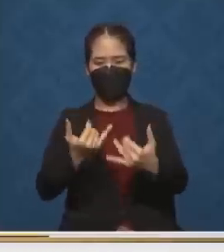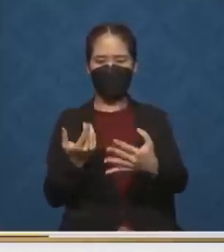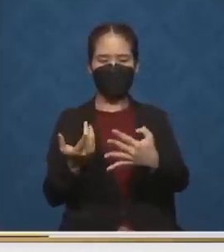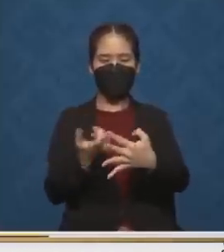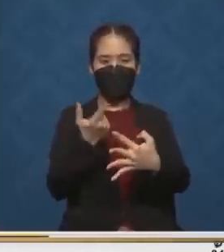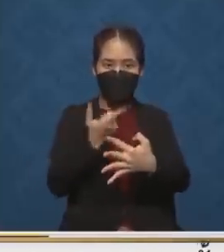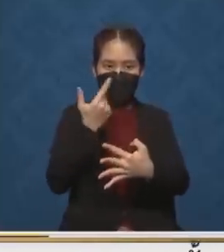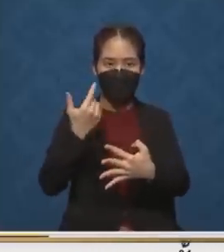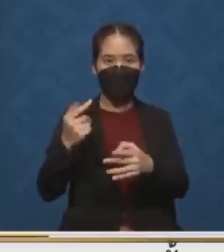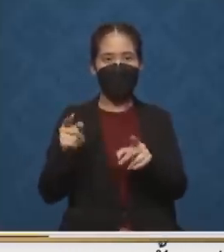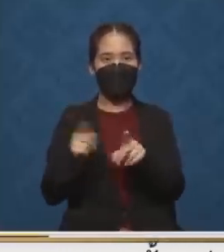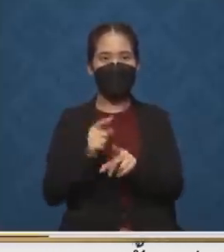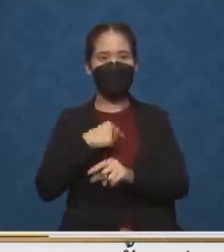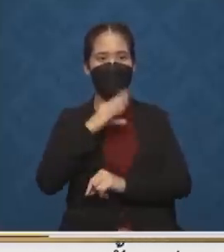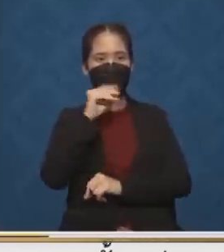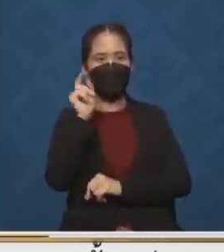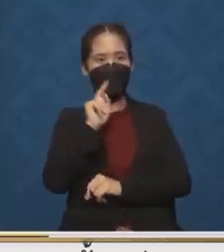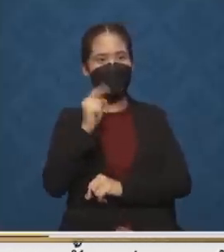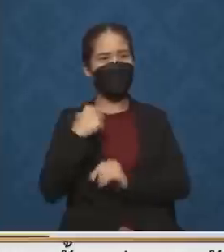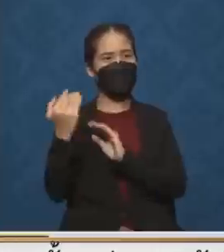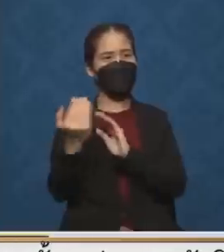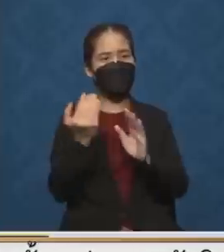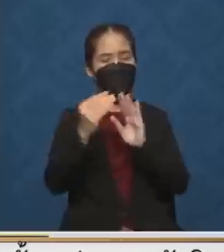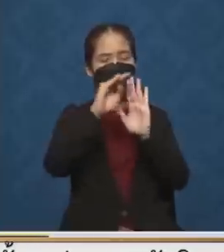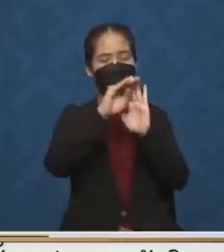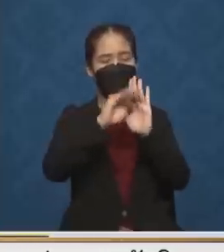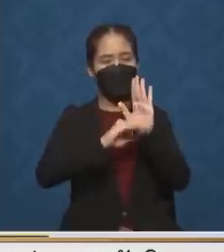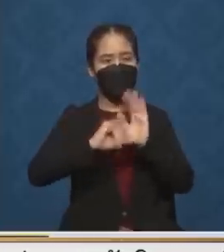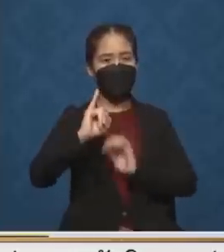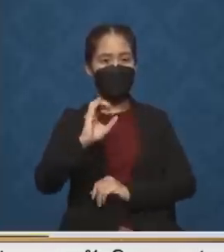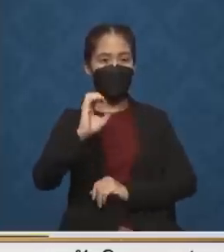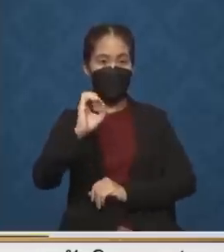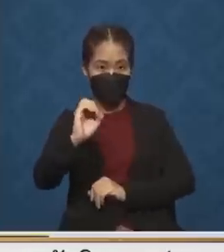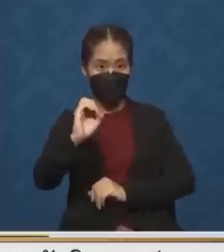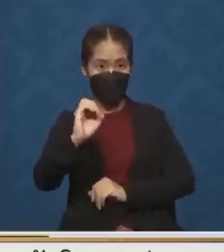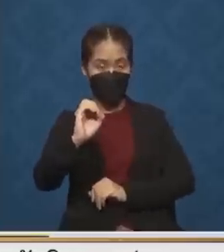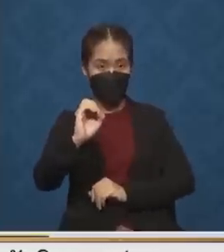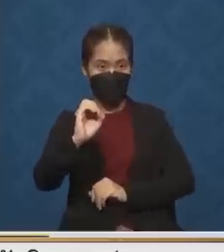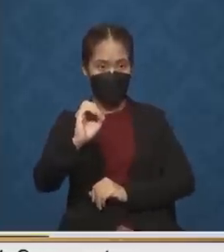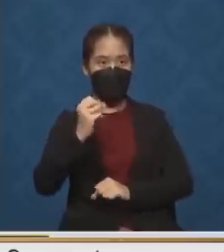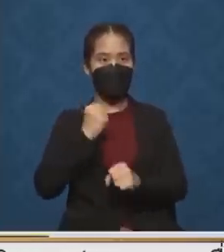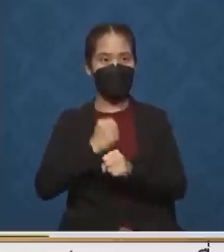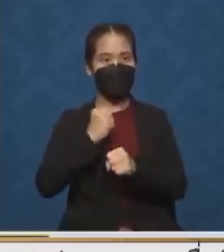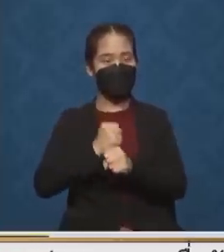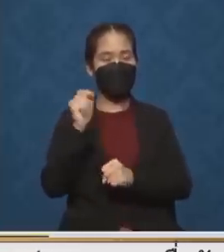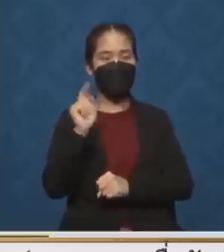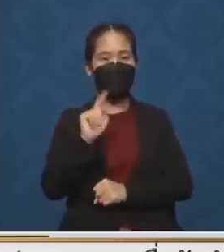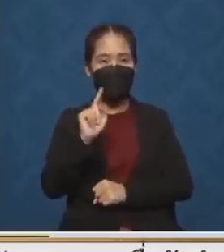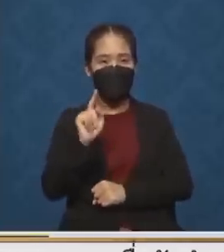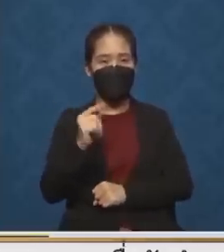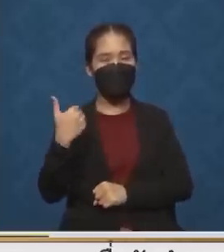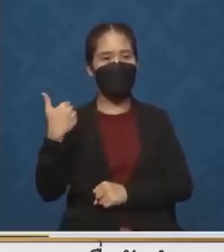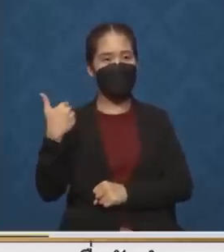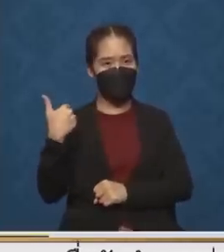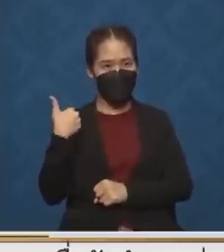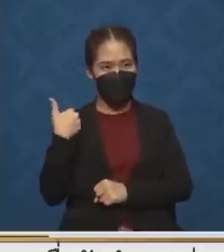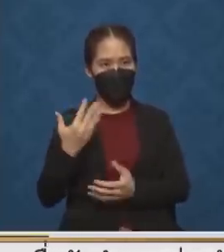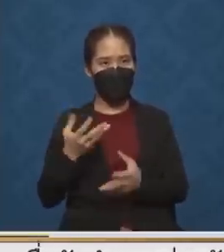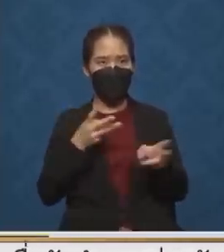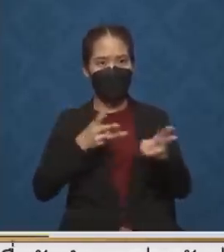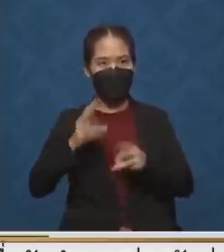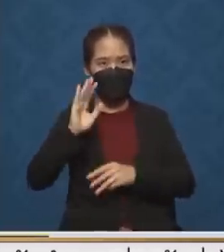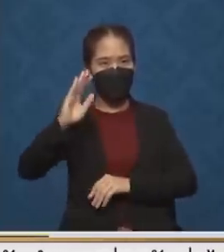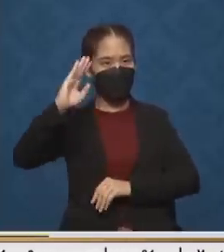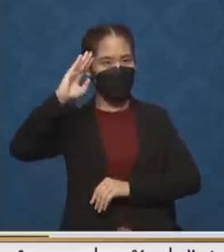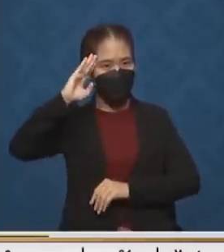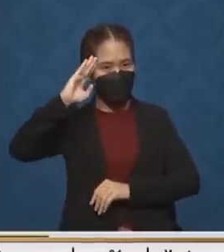ปายไม่ไว้วางใจเปิดกระบวนการ I.O. ที่กำลังส่งต่อส่งผ่านไม่วาจะเป็กระบวนการ I.O. ของกองท